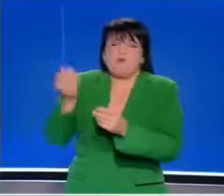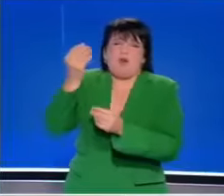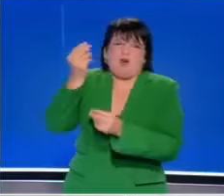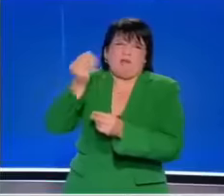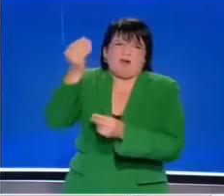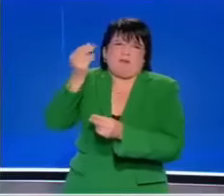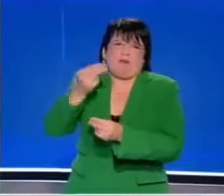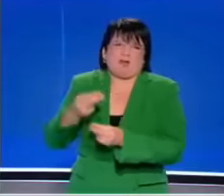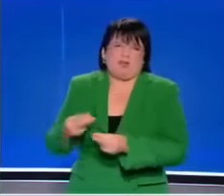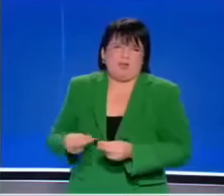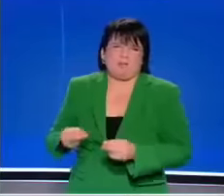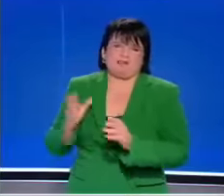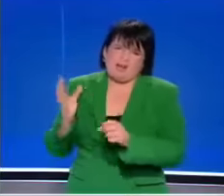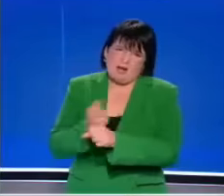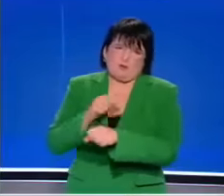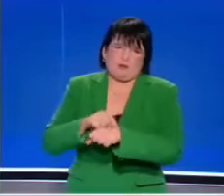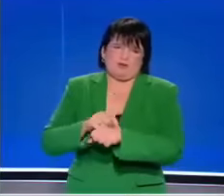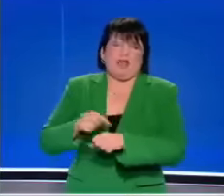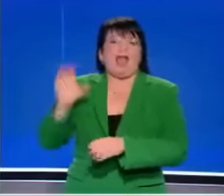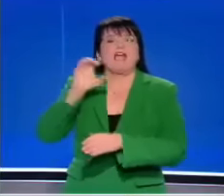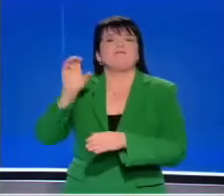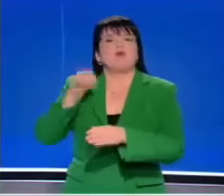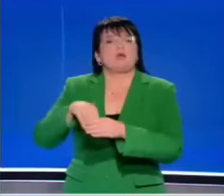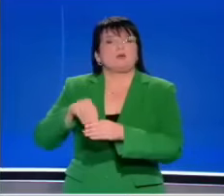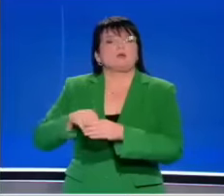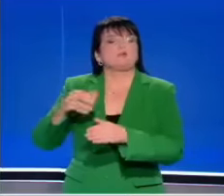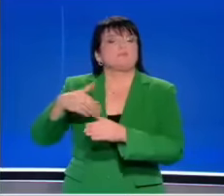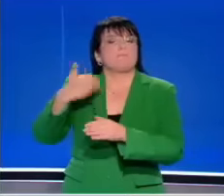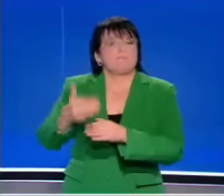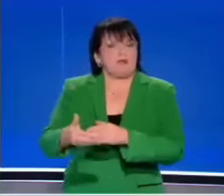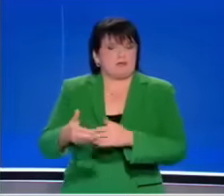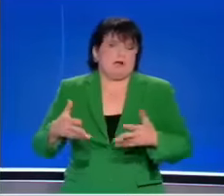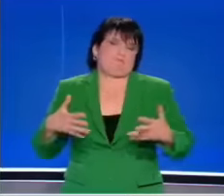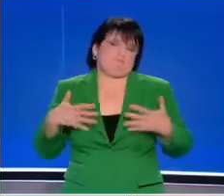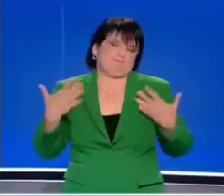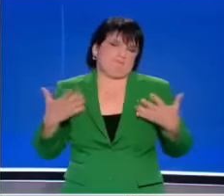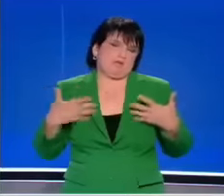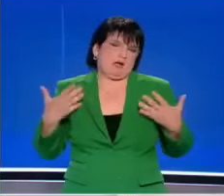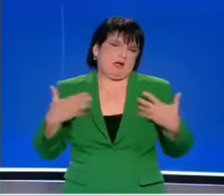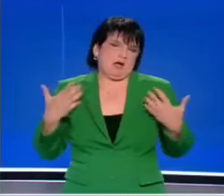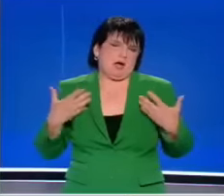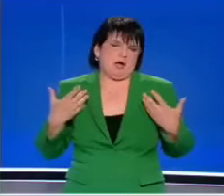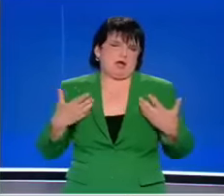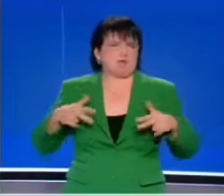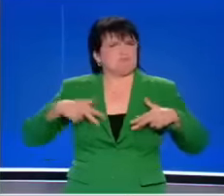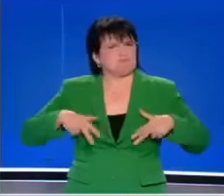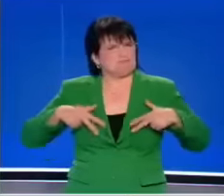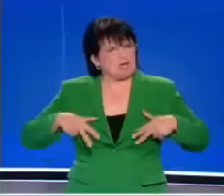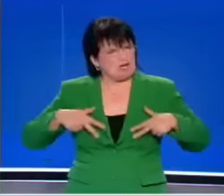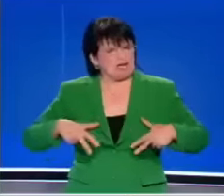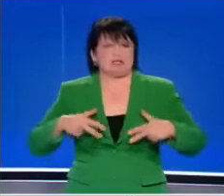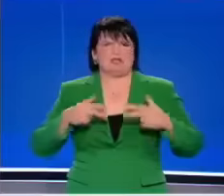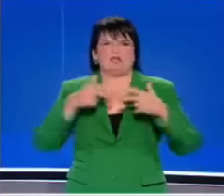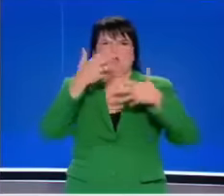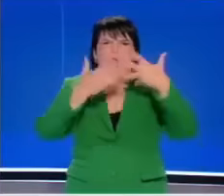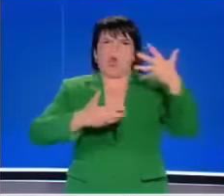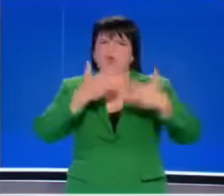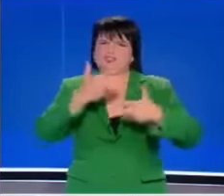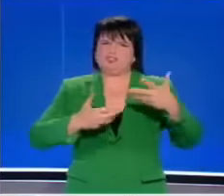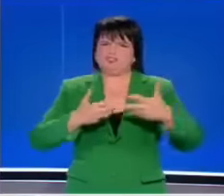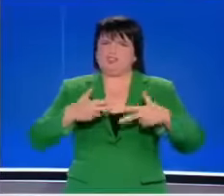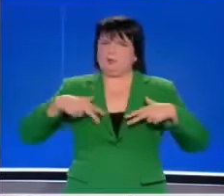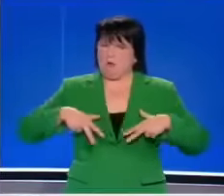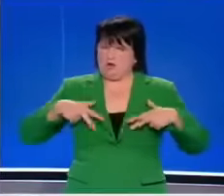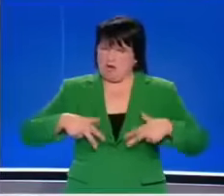θ νικά και μετά τις εκλογές και μετά τις ευρωεκλογές μεγάλη χαρά όποτε θέλει το γενικό λογιστήριο του κράτους να έρθει